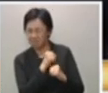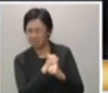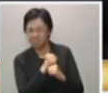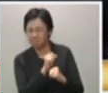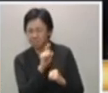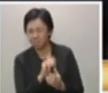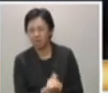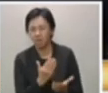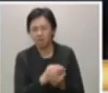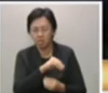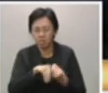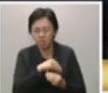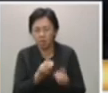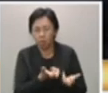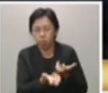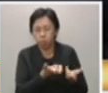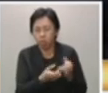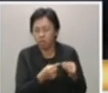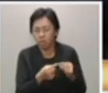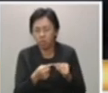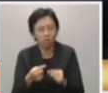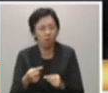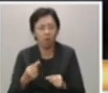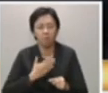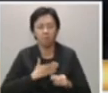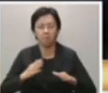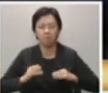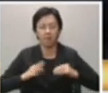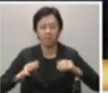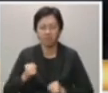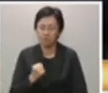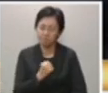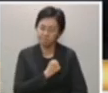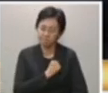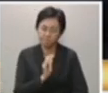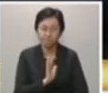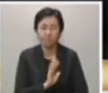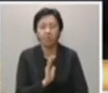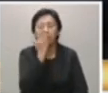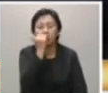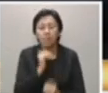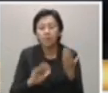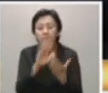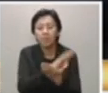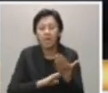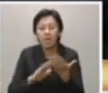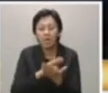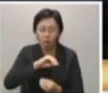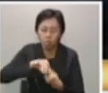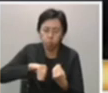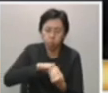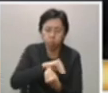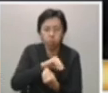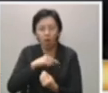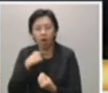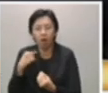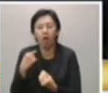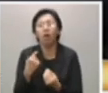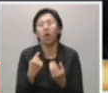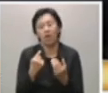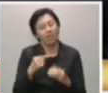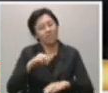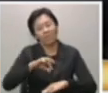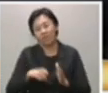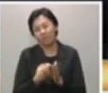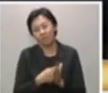ายในด้านเศรษฐกิจให้กับประเทศได้ต่อไปผมทนไม่ได้ที่จะเห็นประเทศต้องล่มจมเพราะความไร้ประสิทธิภาพของท่